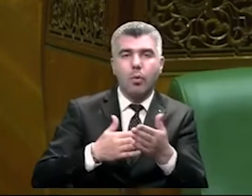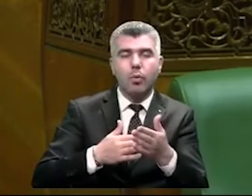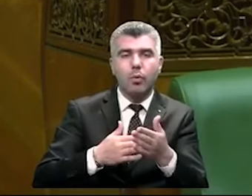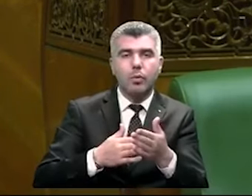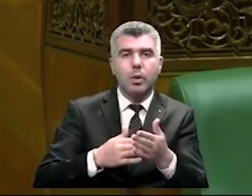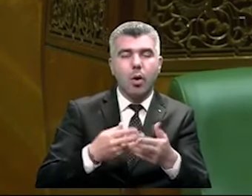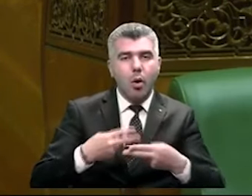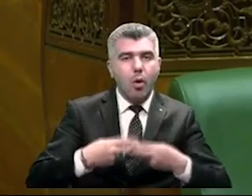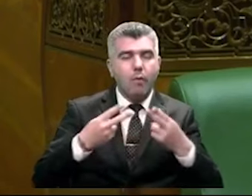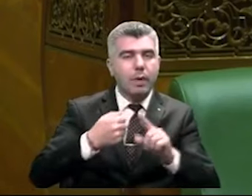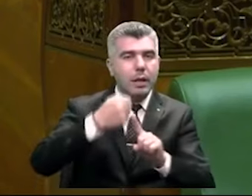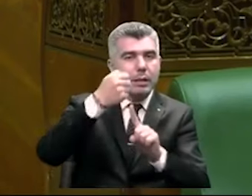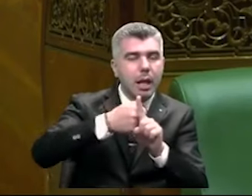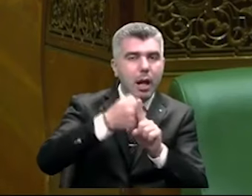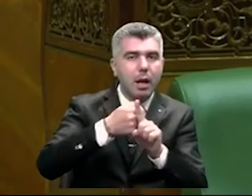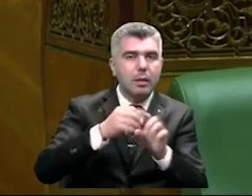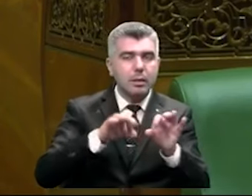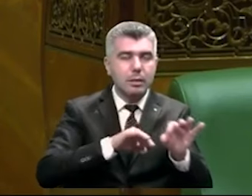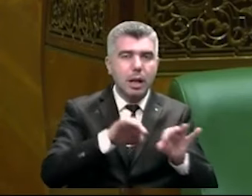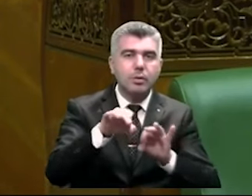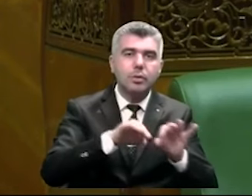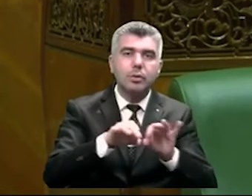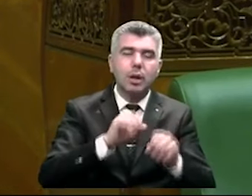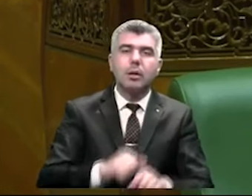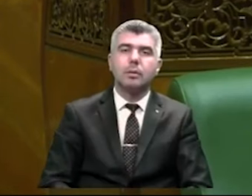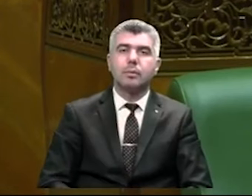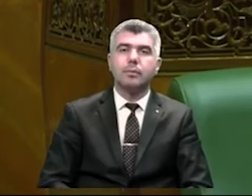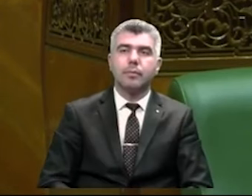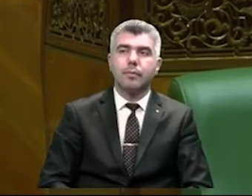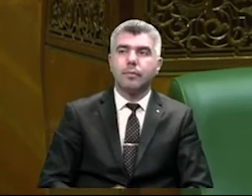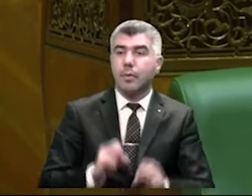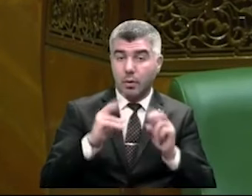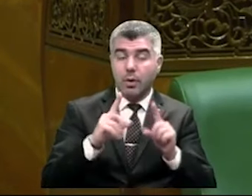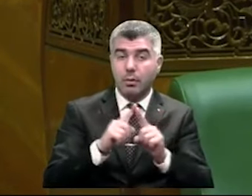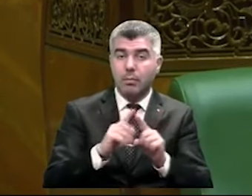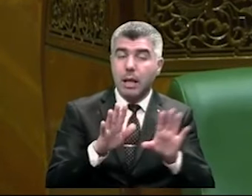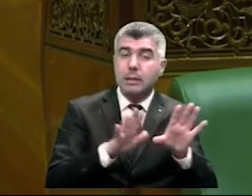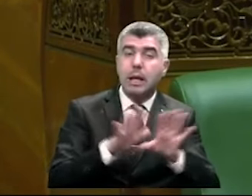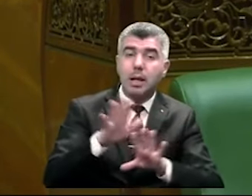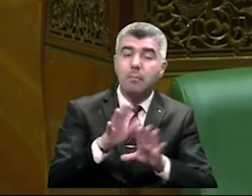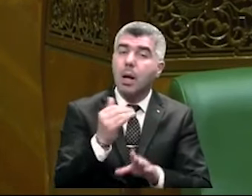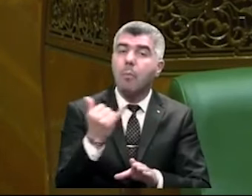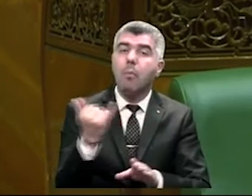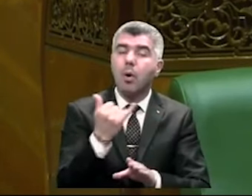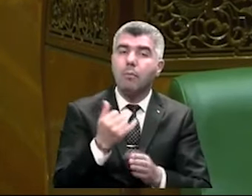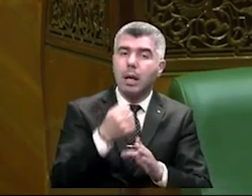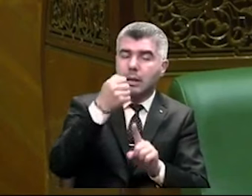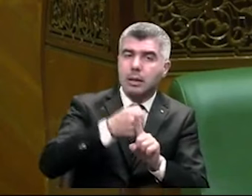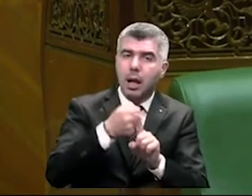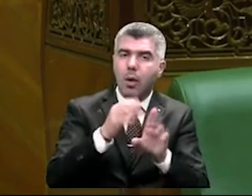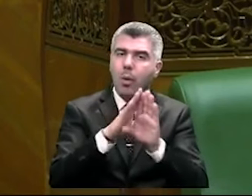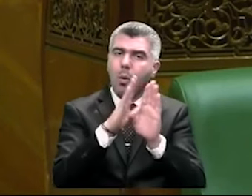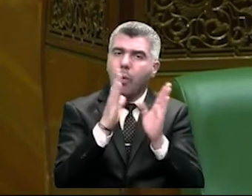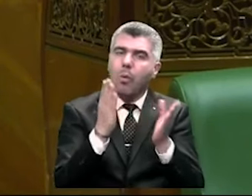لتنزيل الاصلاحات الجوهريه واستراتيجيه في هذا القطاع الحيوي حيث اتخذت مجموعه من التدابير الهامه من اجل اصلاح شمول لهذا